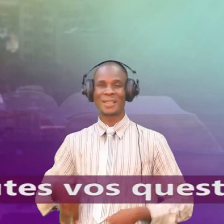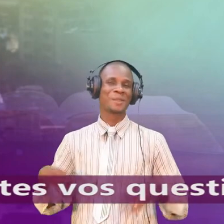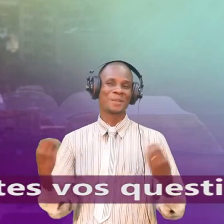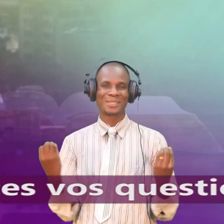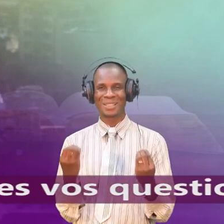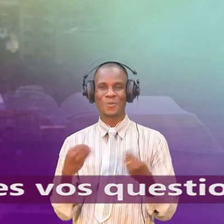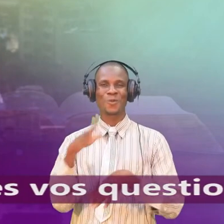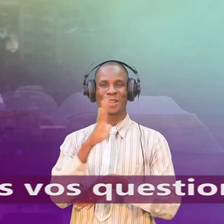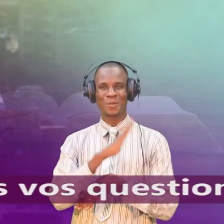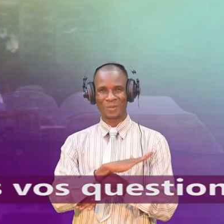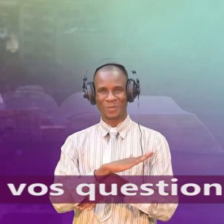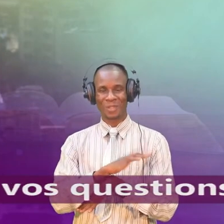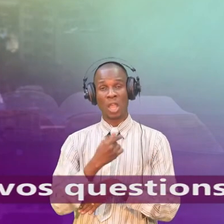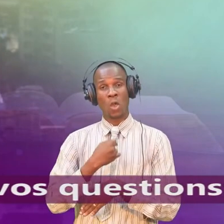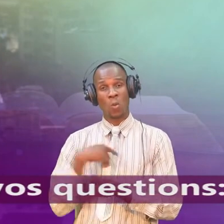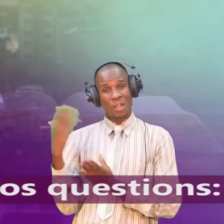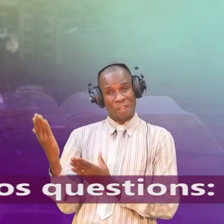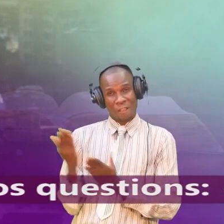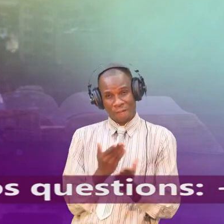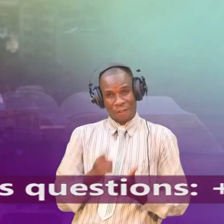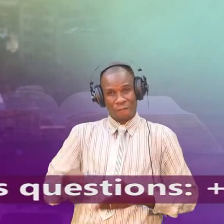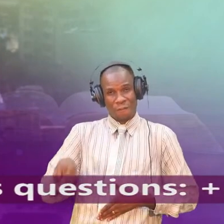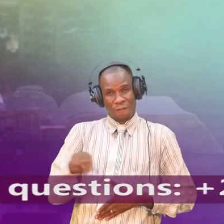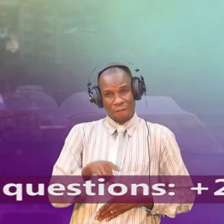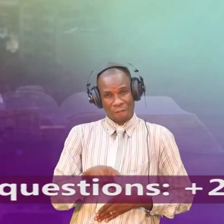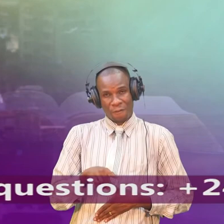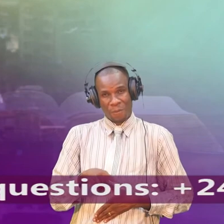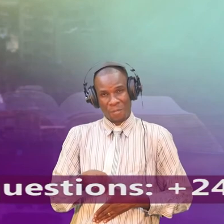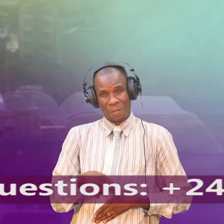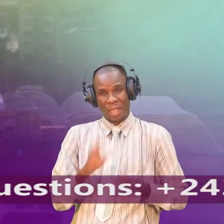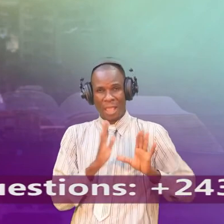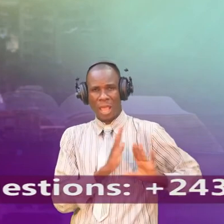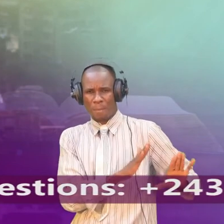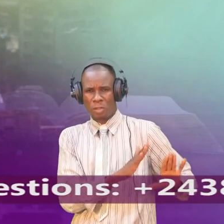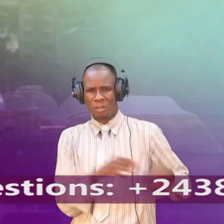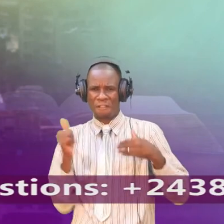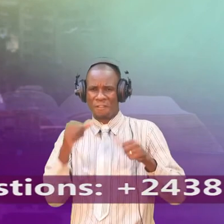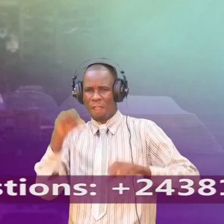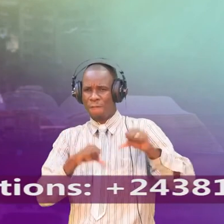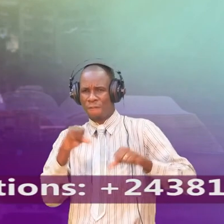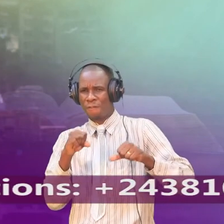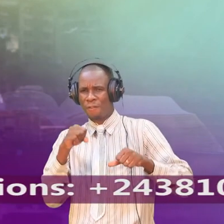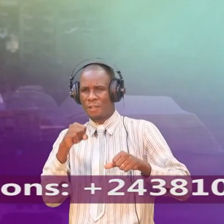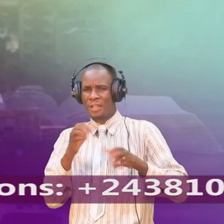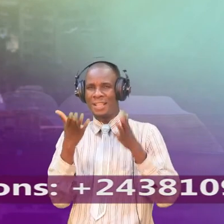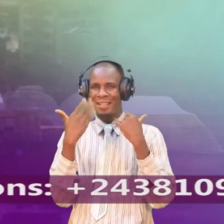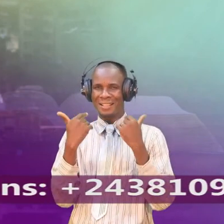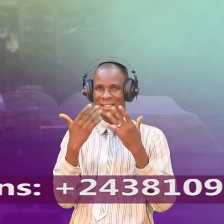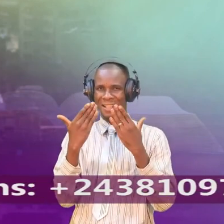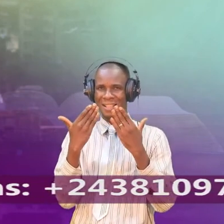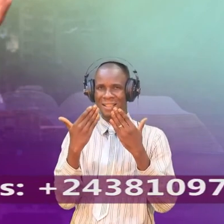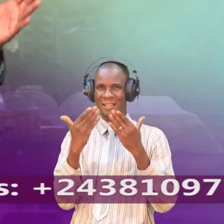tu. Njia moja tu, mtu mmoja tu, mkombozi mmoja tu, Bwana mmoja tu, ni Yesu